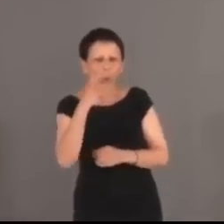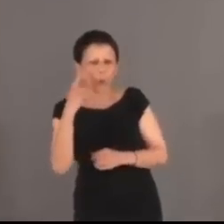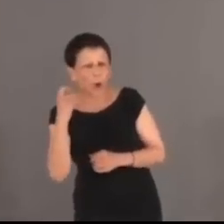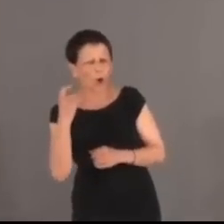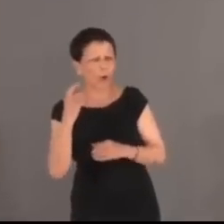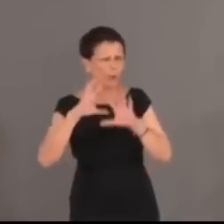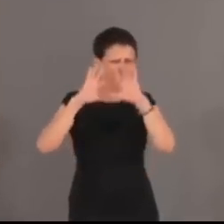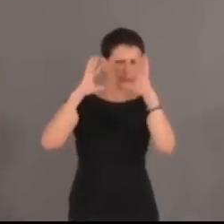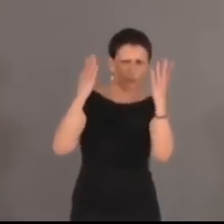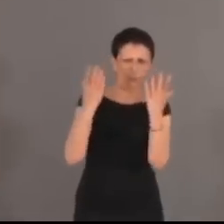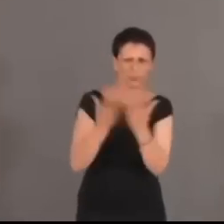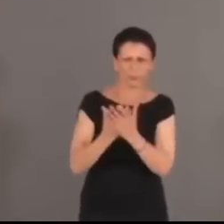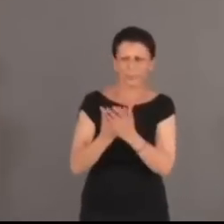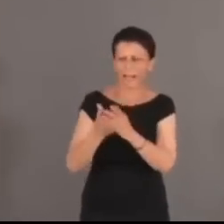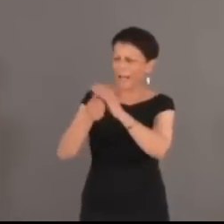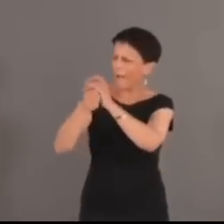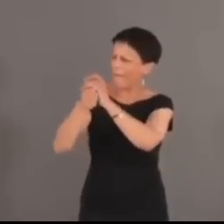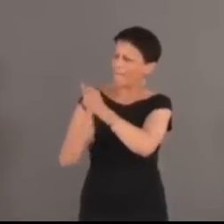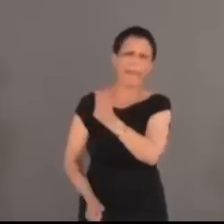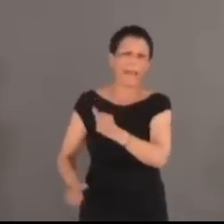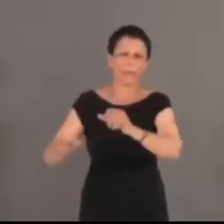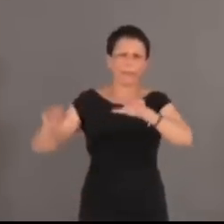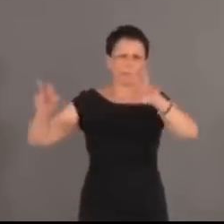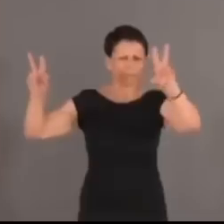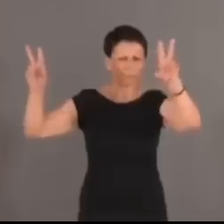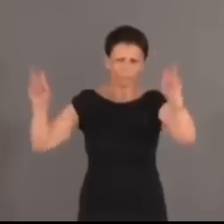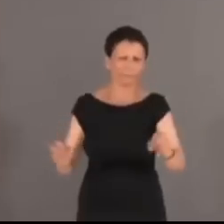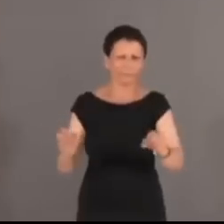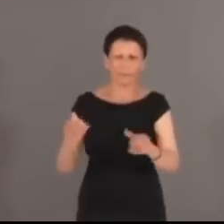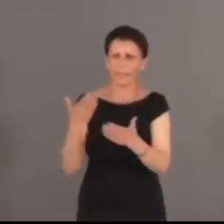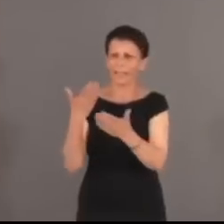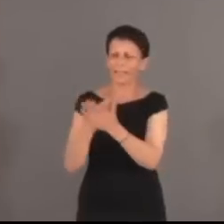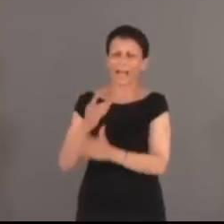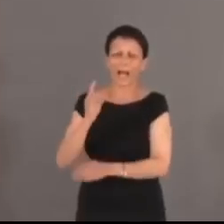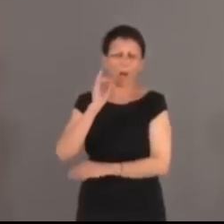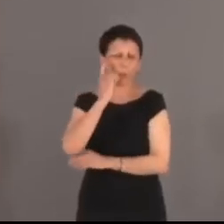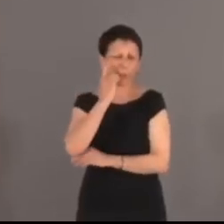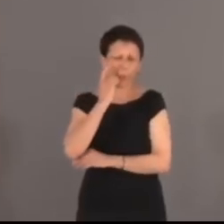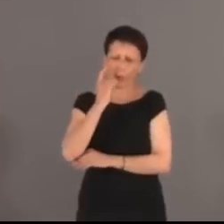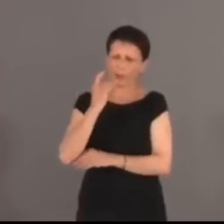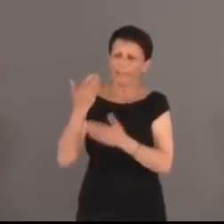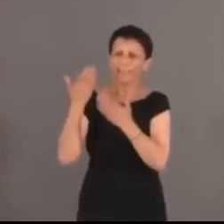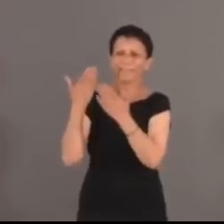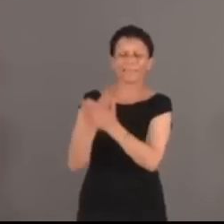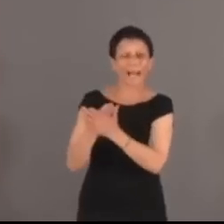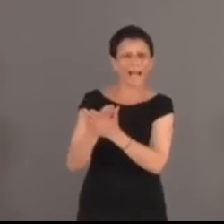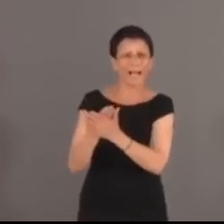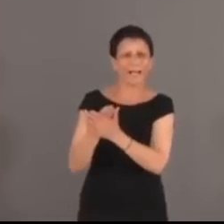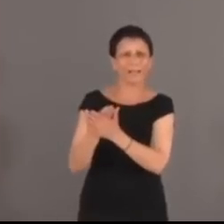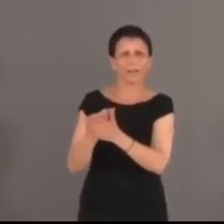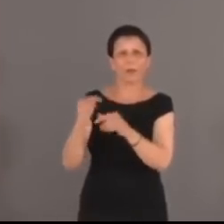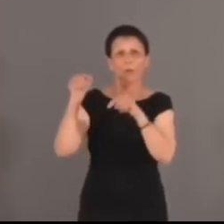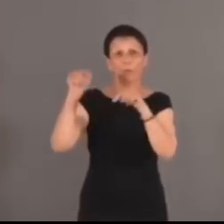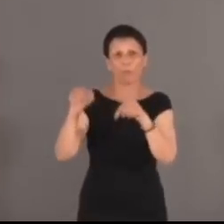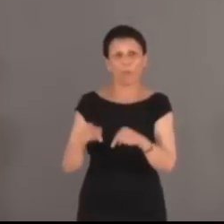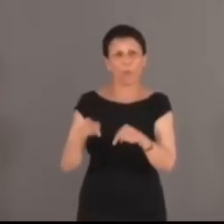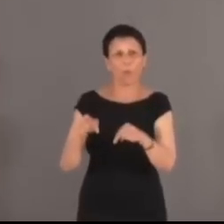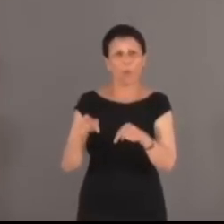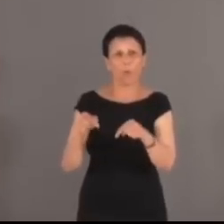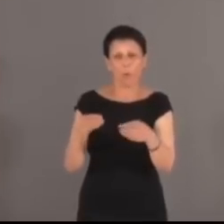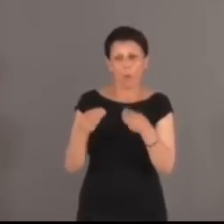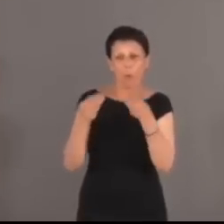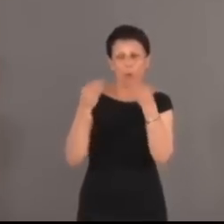ça, c'est de la merde. Tout ça, c'est de la drogue. Et que nous devons faire passer